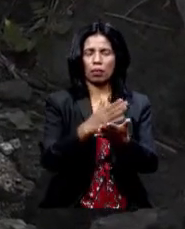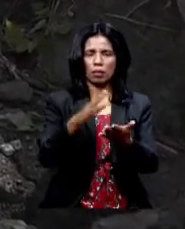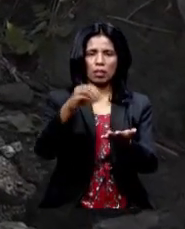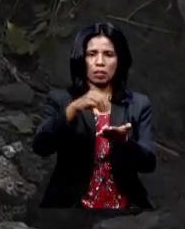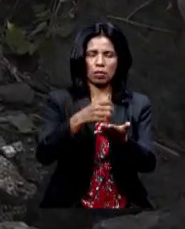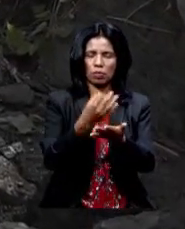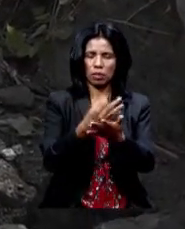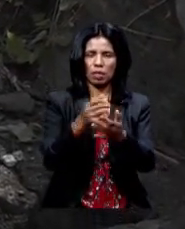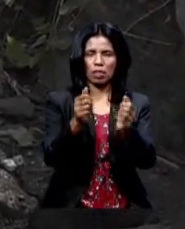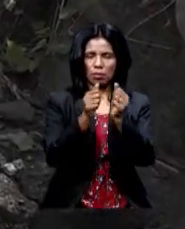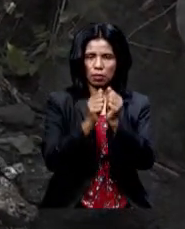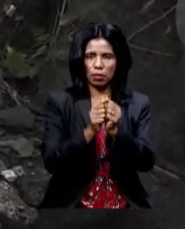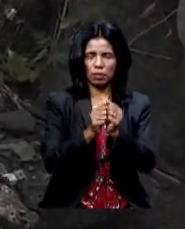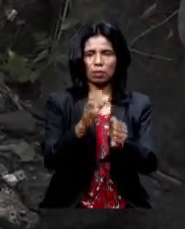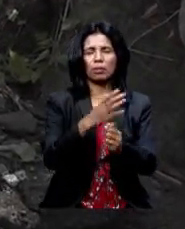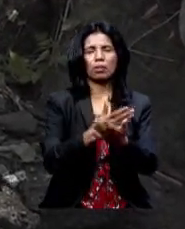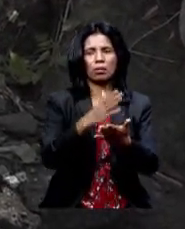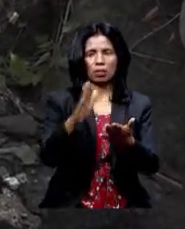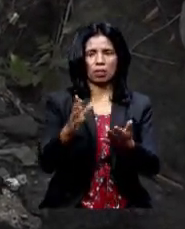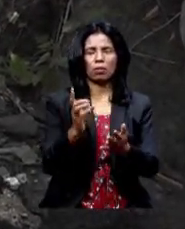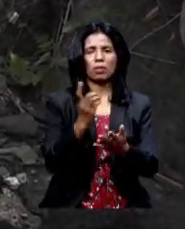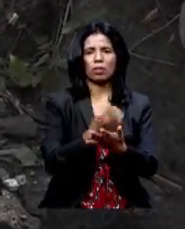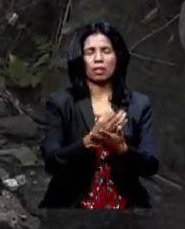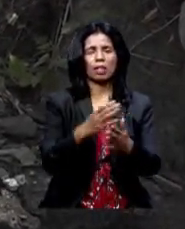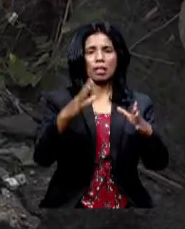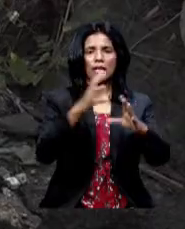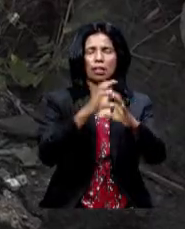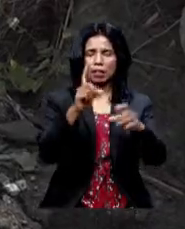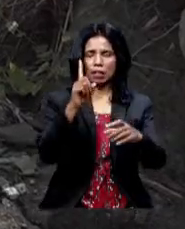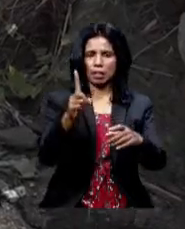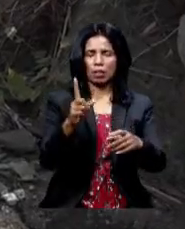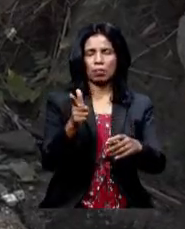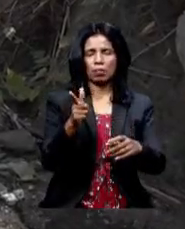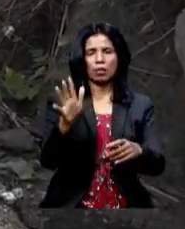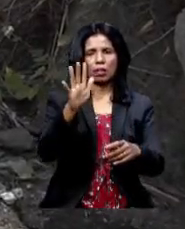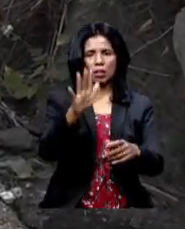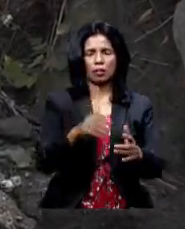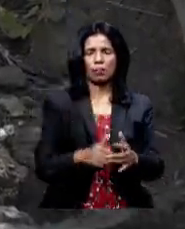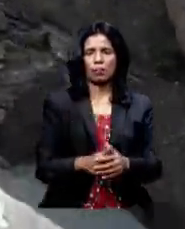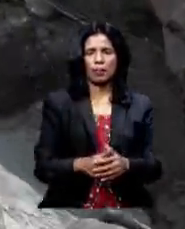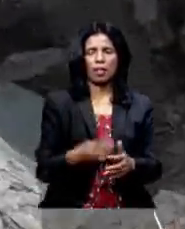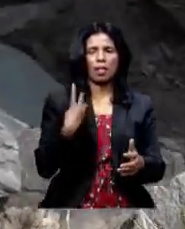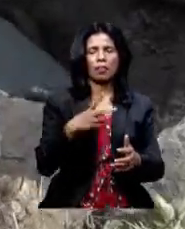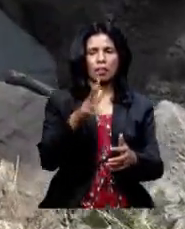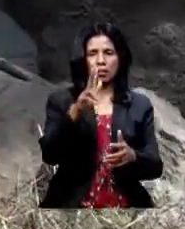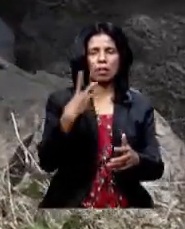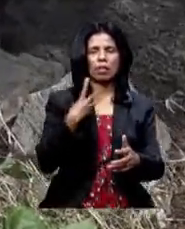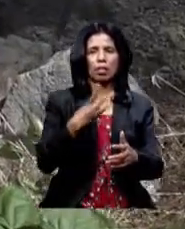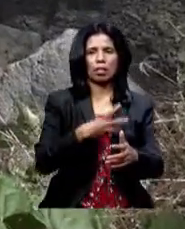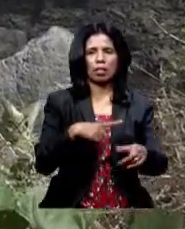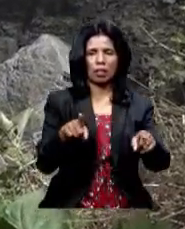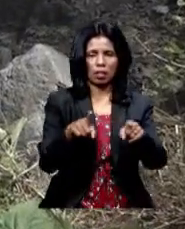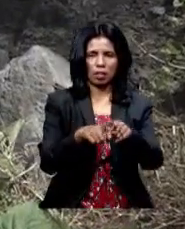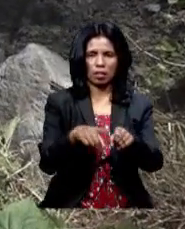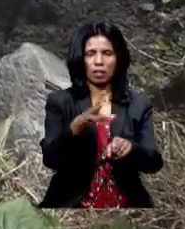hamutu hori sosa. $25. Thank you ida. Au asa mana semana ami nain tolu antau tergantung si ami se barili